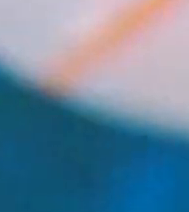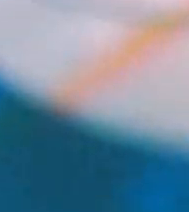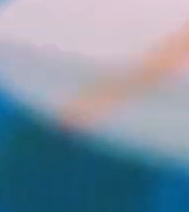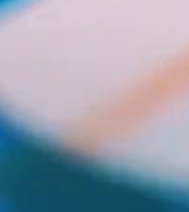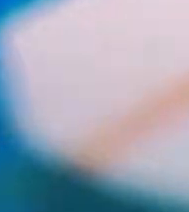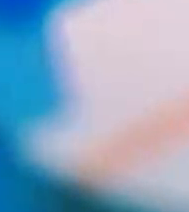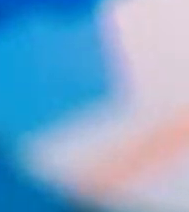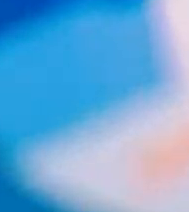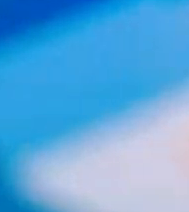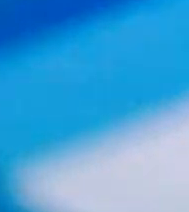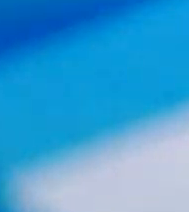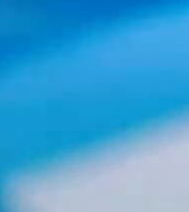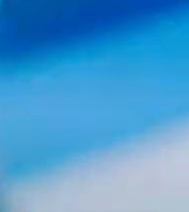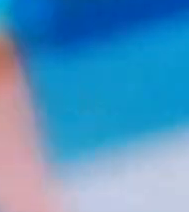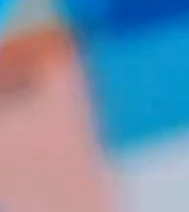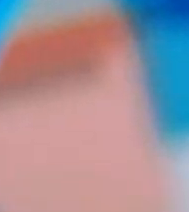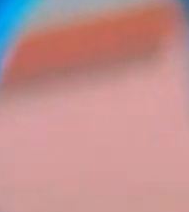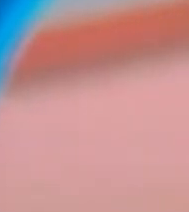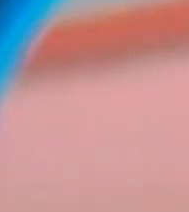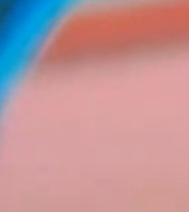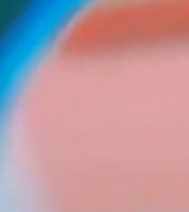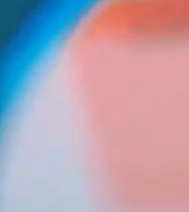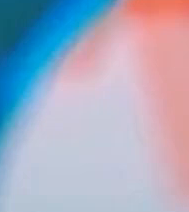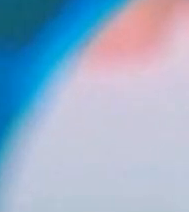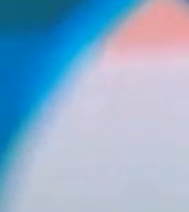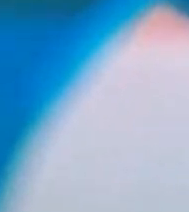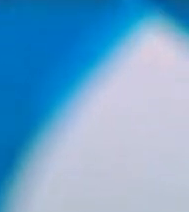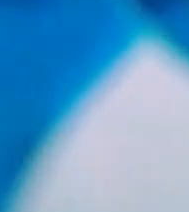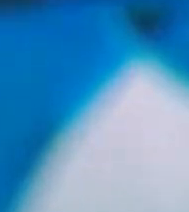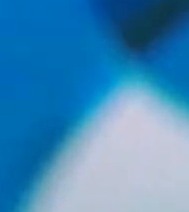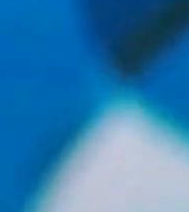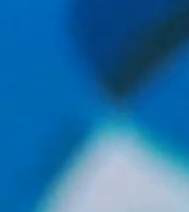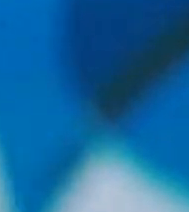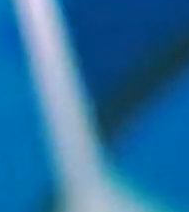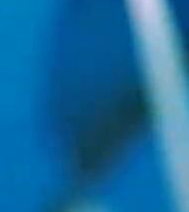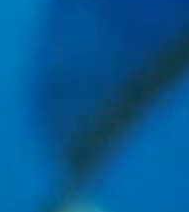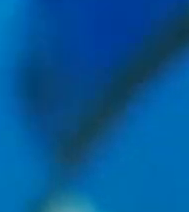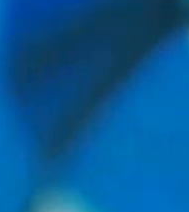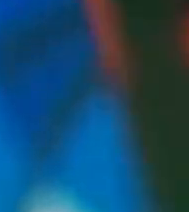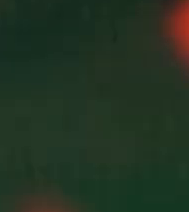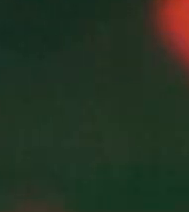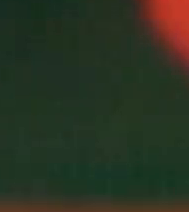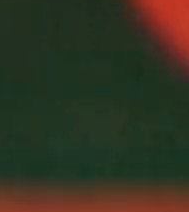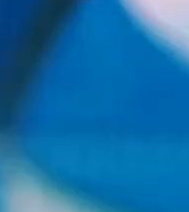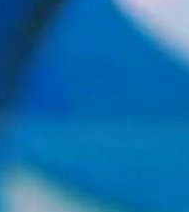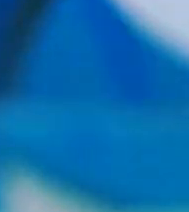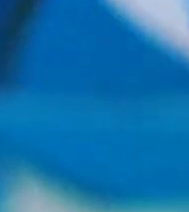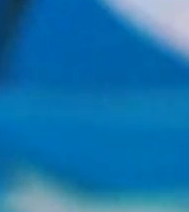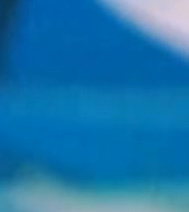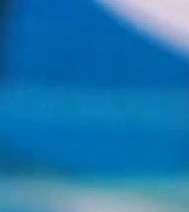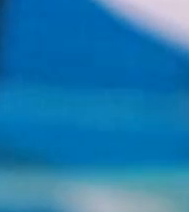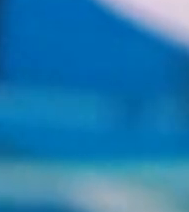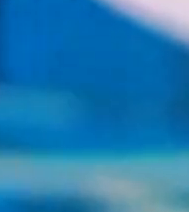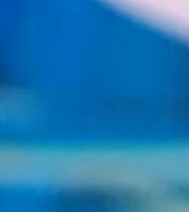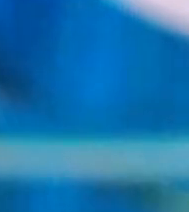YouTube прямые эфиры репортажи с места событий аналитика журналистки расследование всё то что важно и